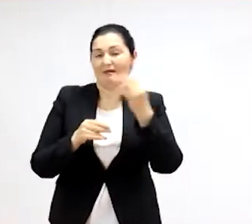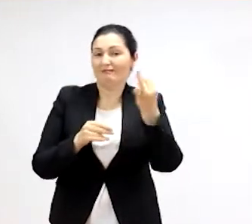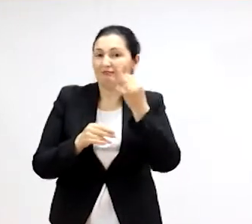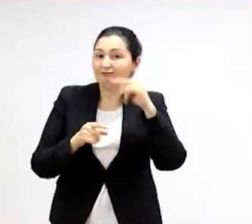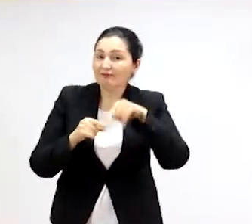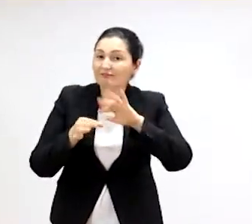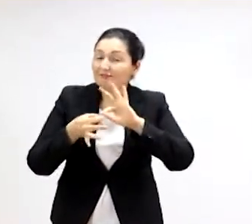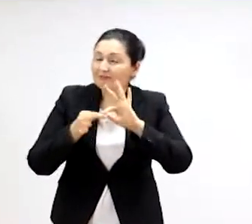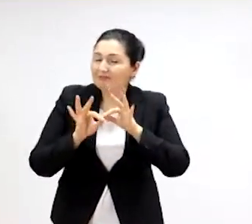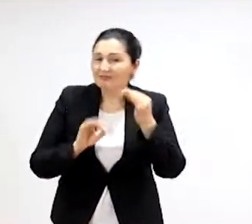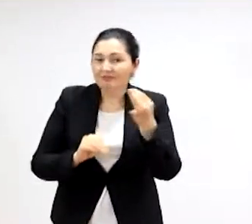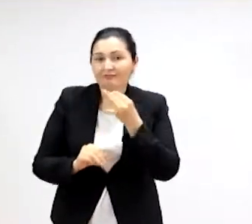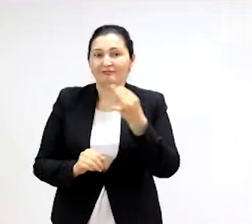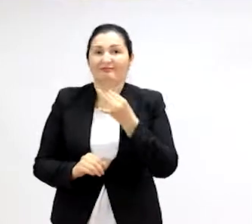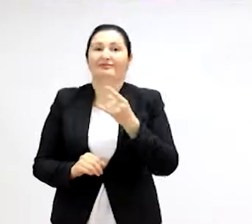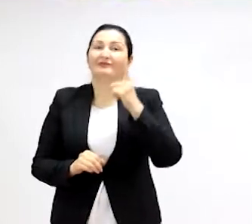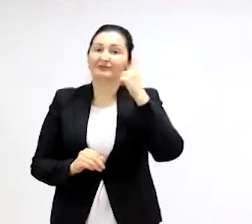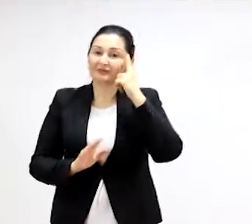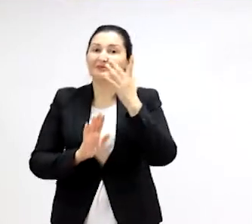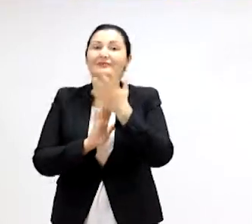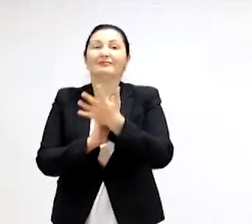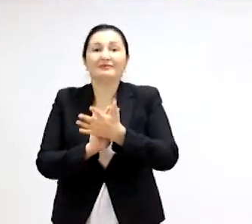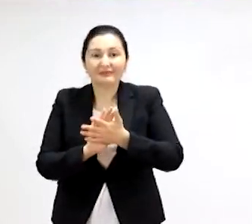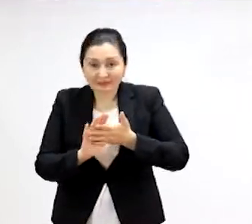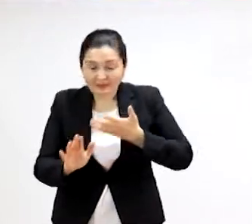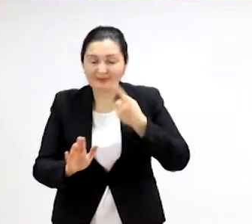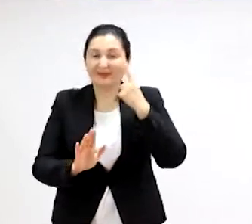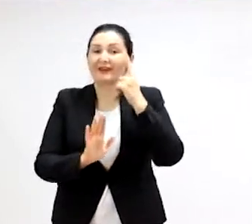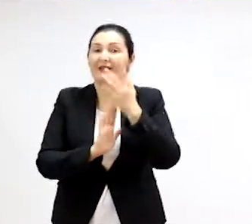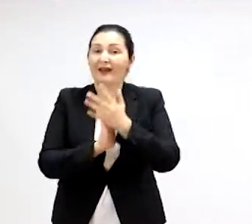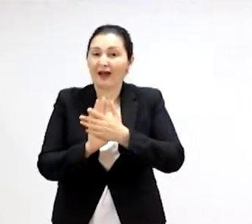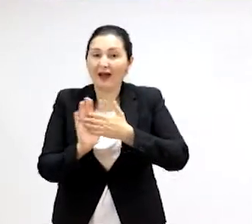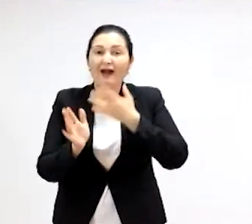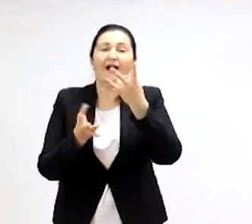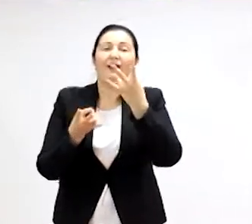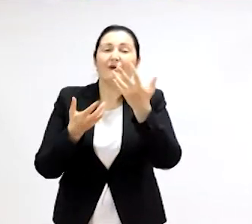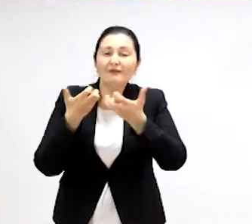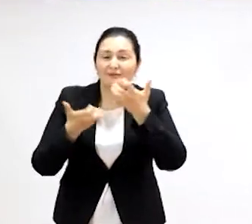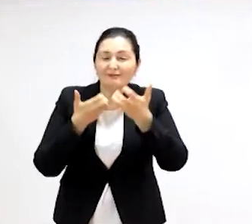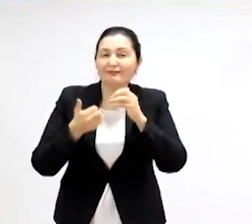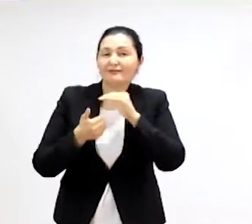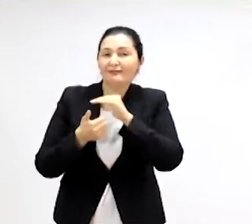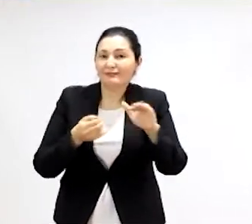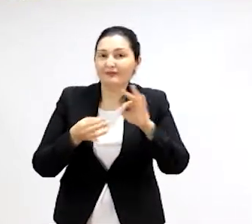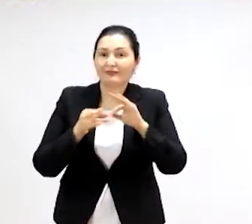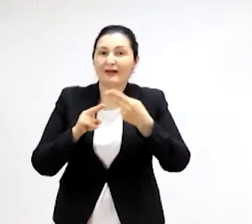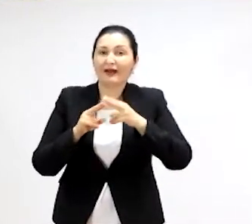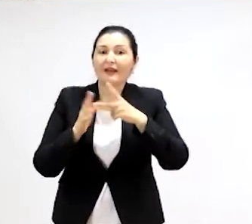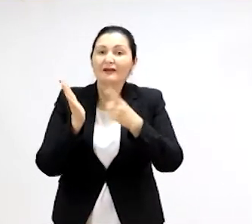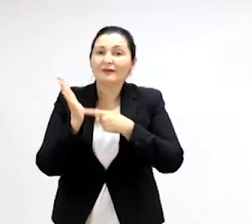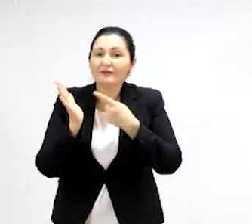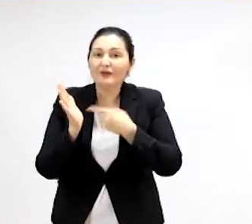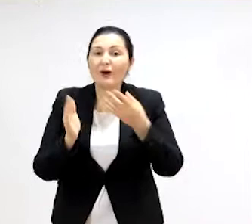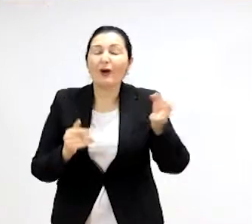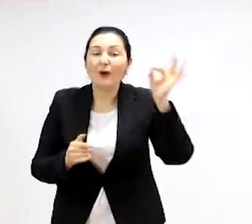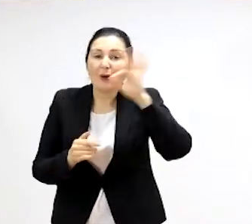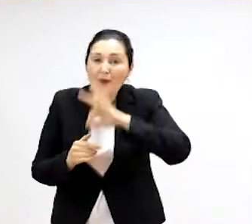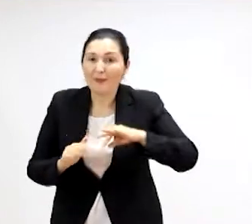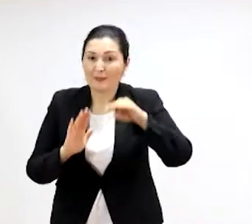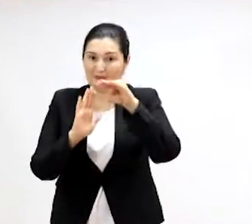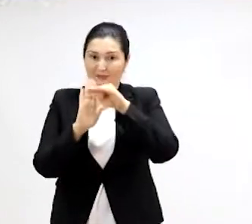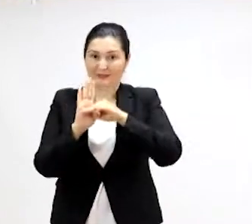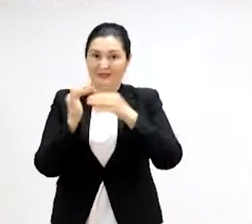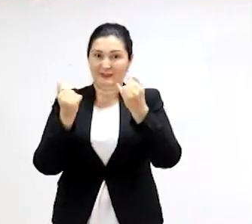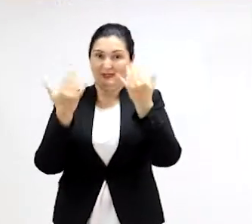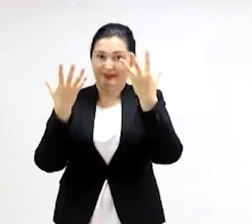маврид мебошад. Донистам, муаллима ҷон, аз расми муқоваш бармеояд ки ин китоб дар бораи реҷаи